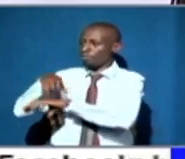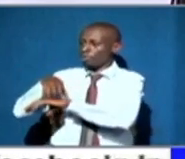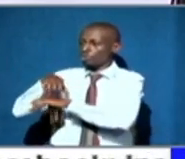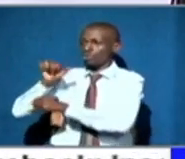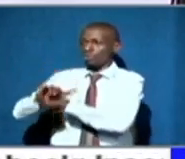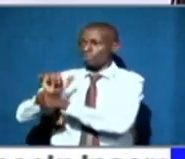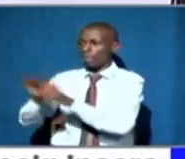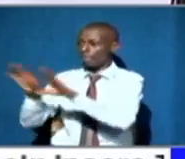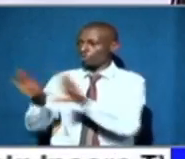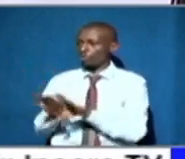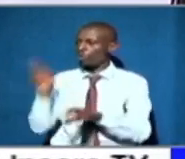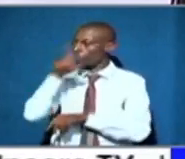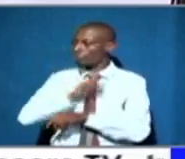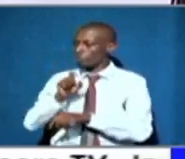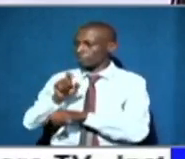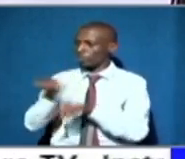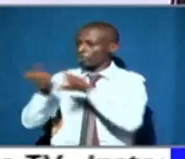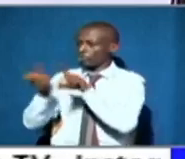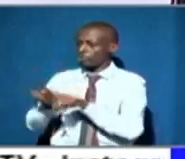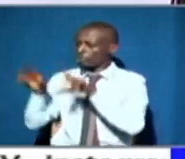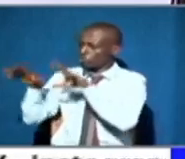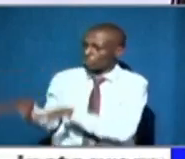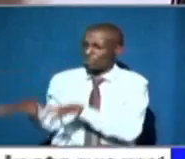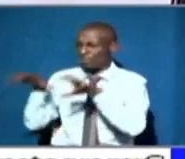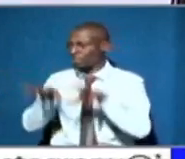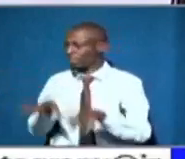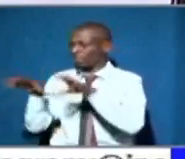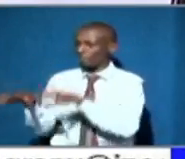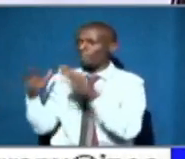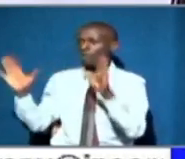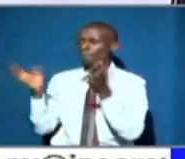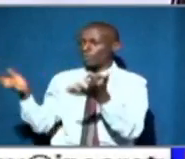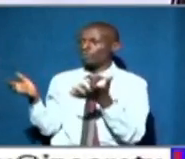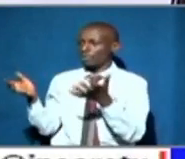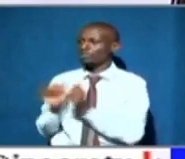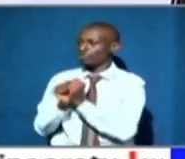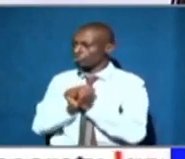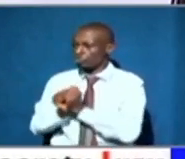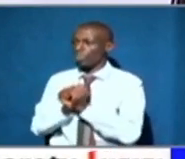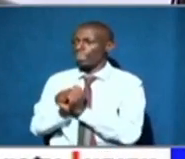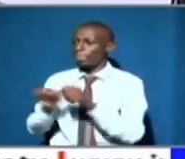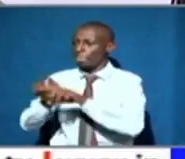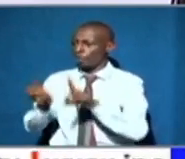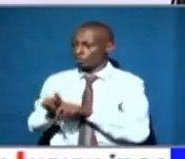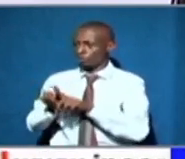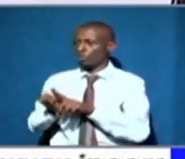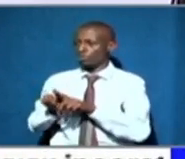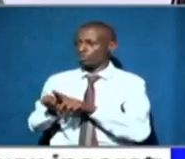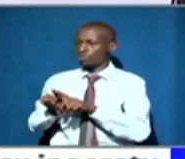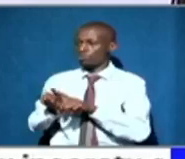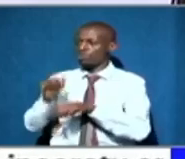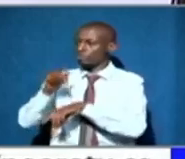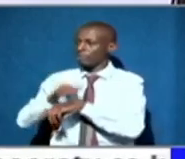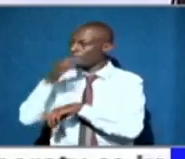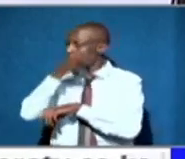kaida gaka na ni juno murahinyere ka tondu ona gukihigura mwenda gukwa muhigurite mwe hamwe iftar mwe kamwe hamwe